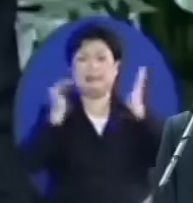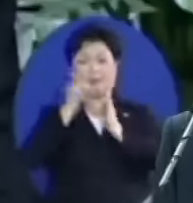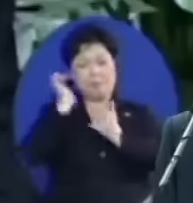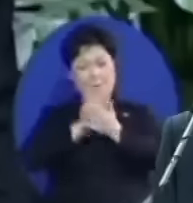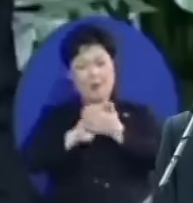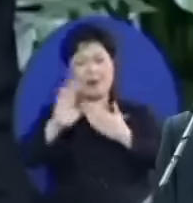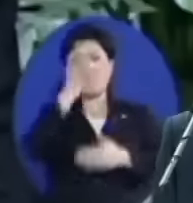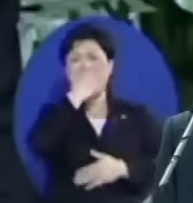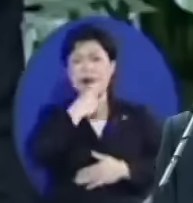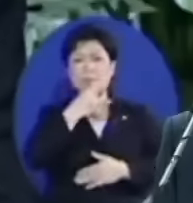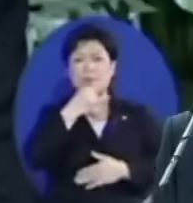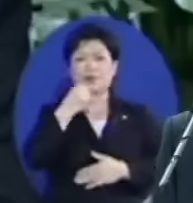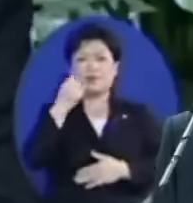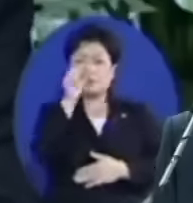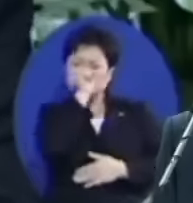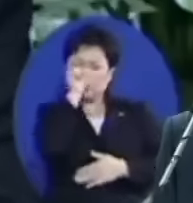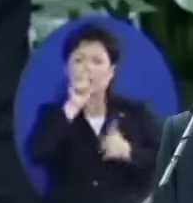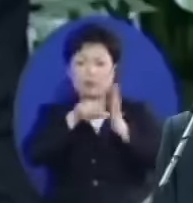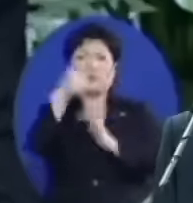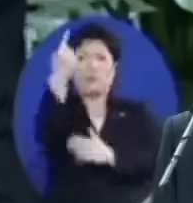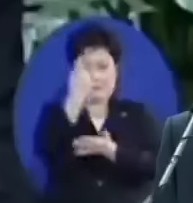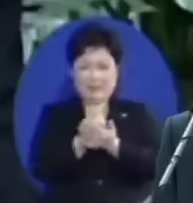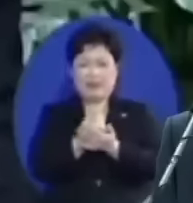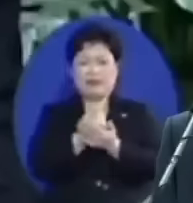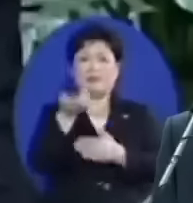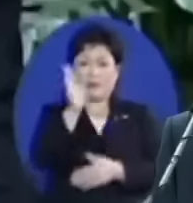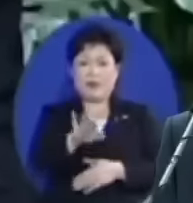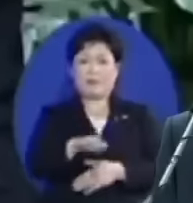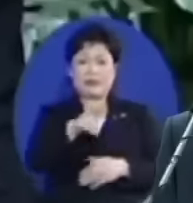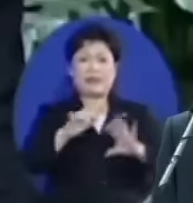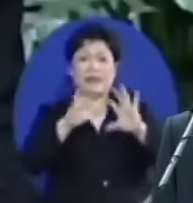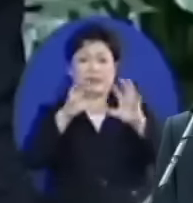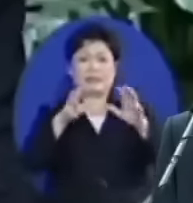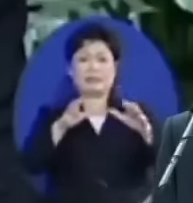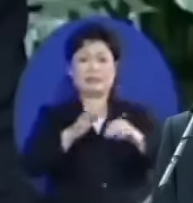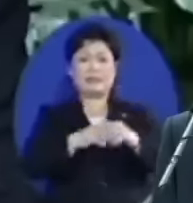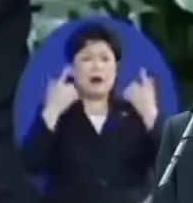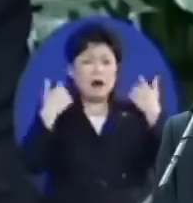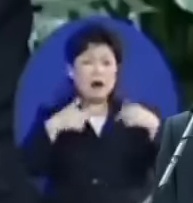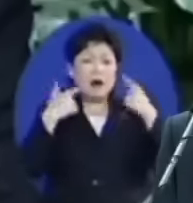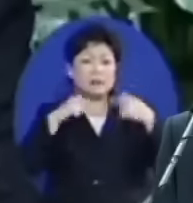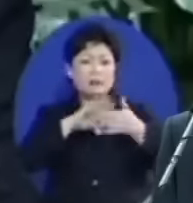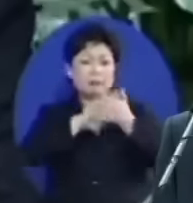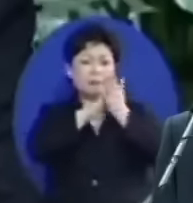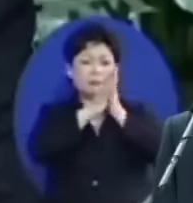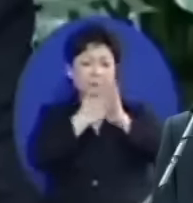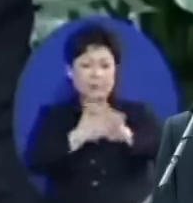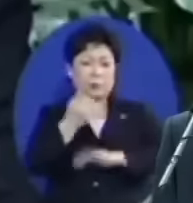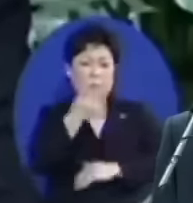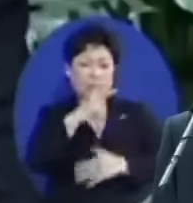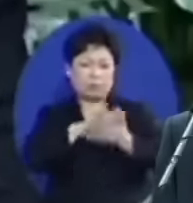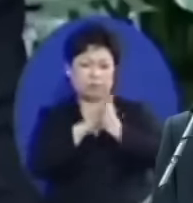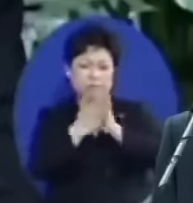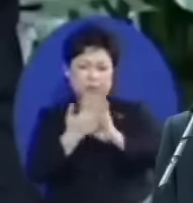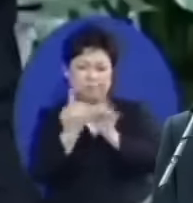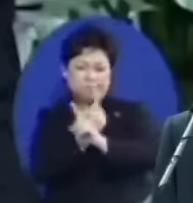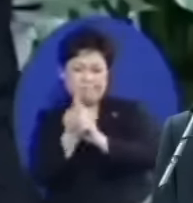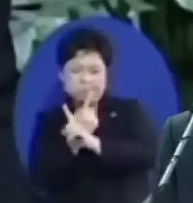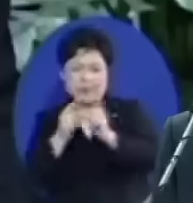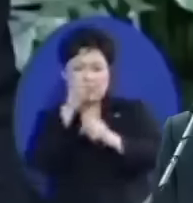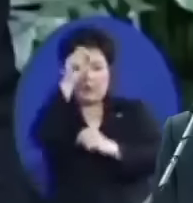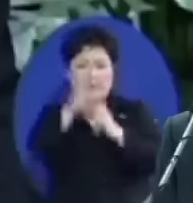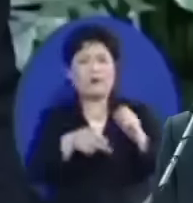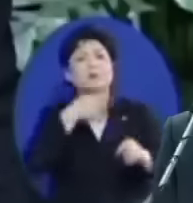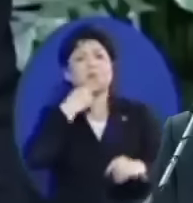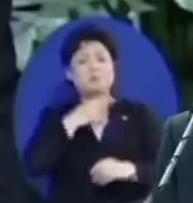평안하고 행복하고 좋을 때도 다가오는 것입니다. 그러나 이 세상 일은 항상 변화무쌍하는 것입니다. 영원한 것은